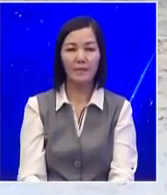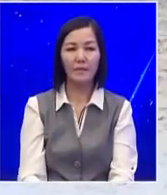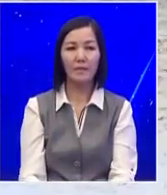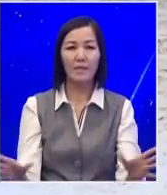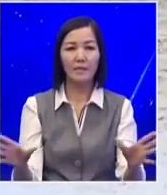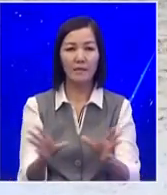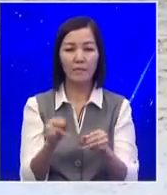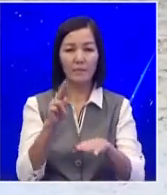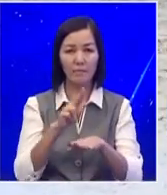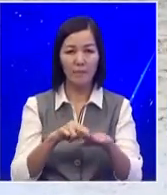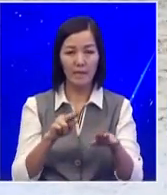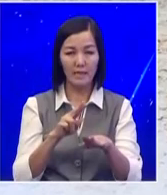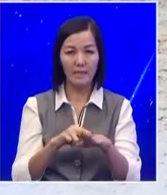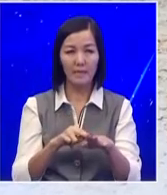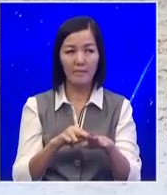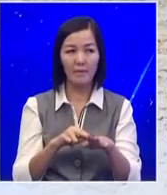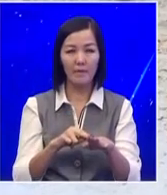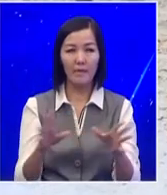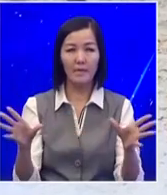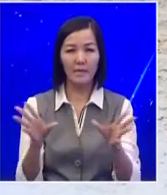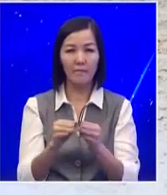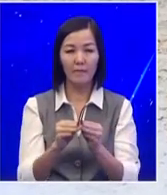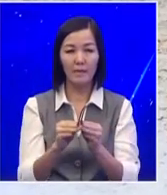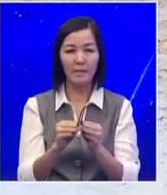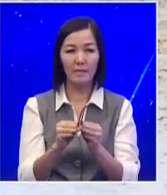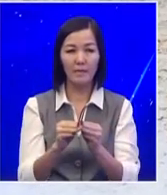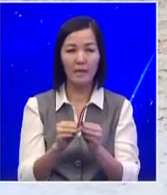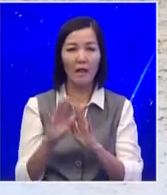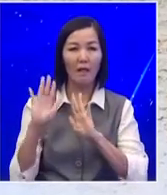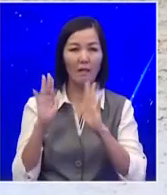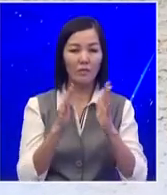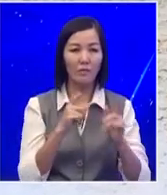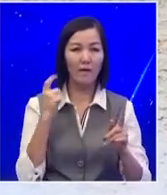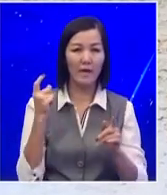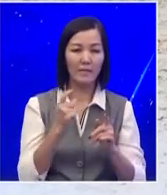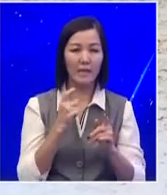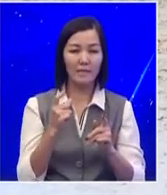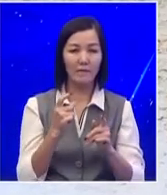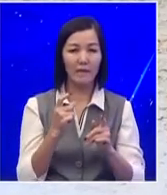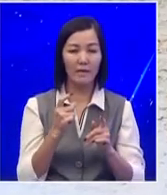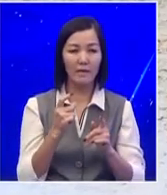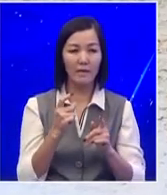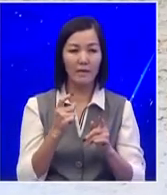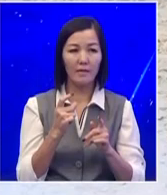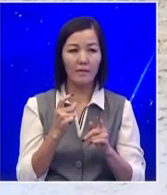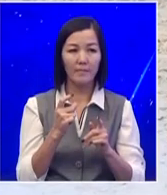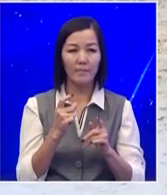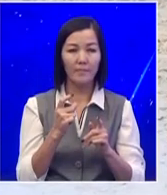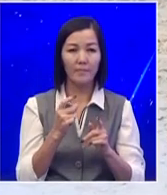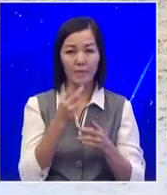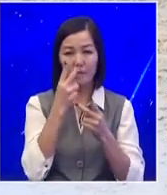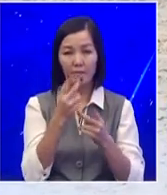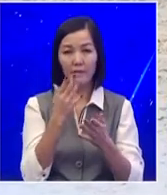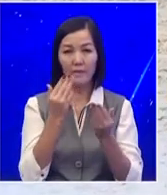Совместно с правоохранительными органами, совместно с КГУ лесного хозяйства, с сотрудниками. Вот как вы видели